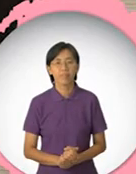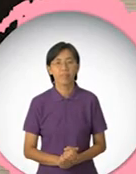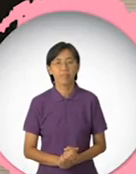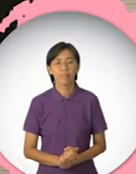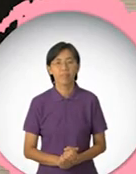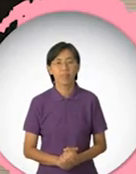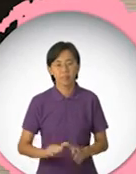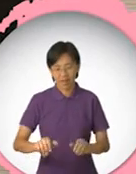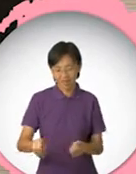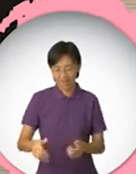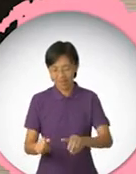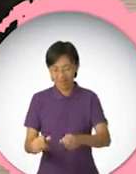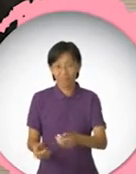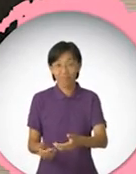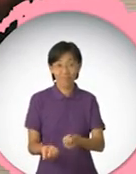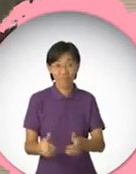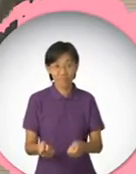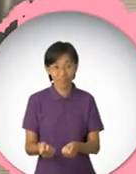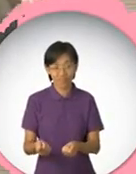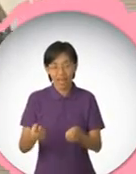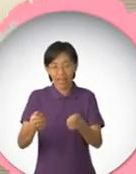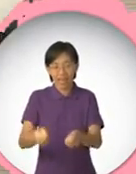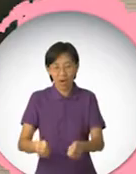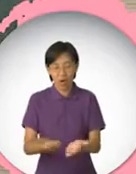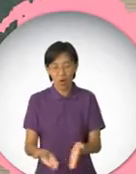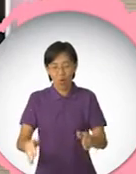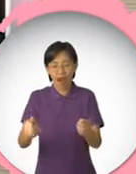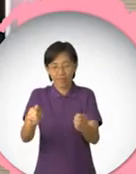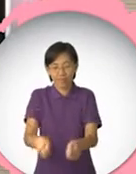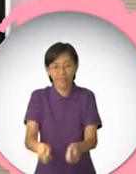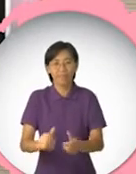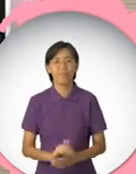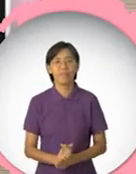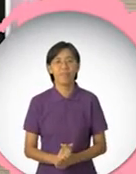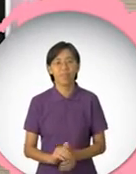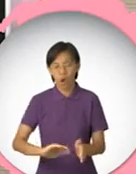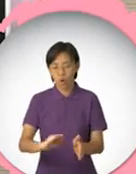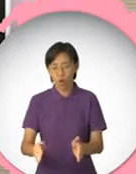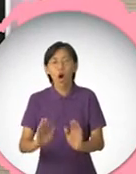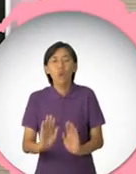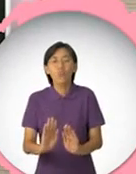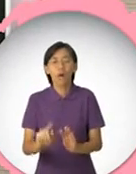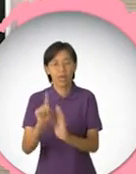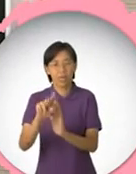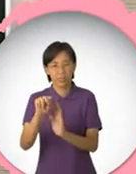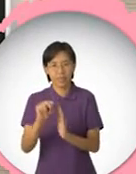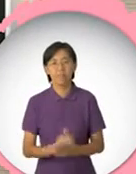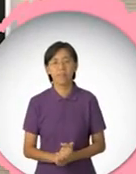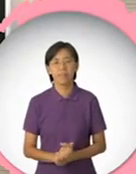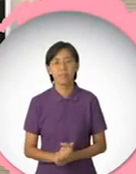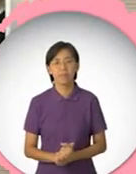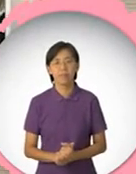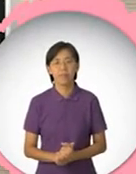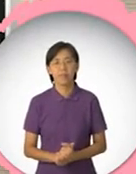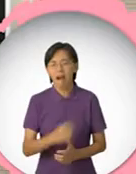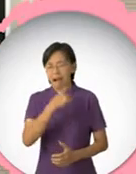ต้น คร ับ นะคะเนี่ยค่ะถ้าผิว สวยลงข้างล่างอย่าง นี้ค่ะทีนี้ตอนนี้เราก็ต้องพักไว้ประมาณครึ่งชั่วโมงนะคะขณะที่พักเนี่ยเพื่อไม่